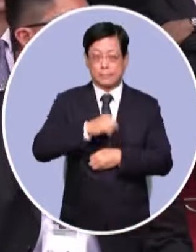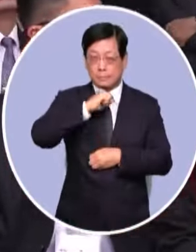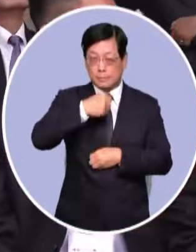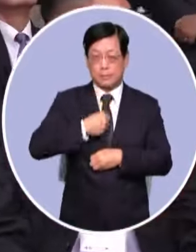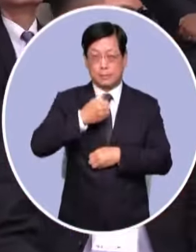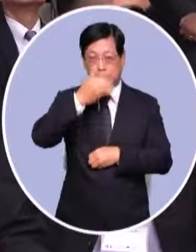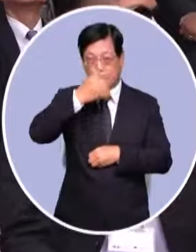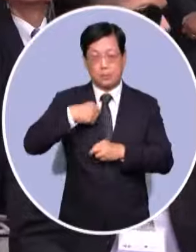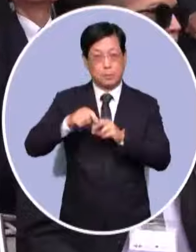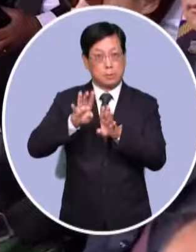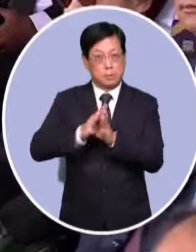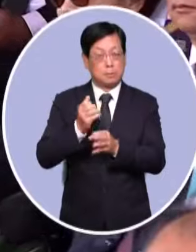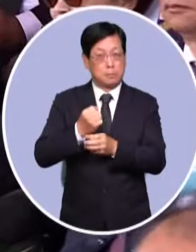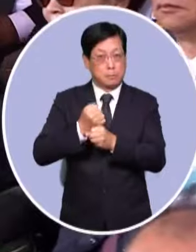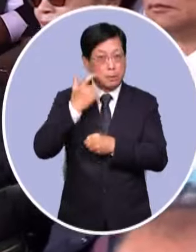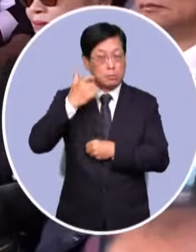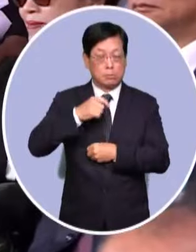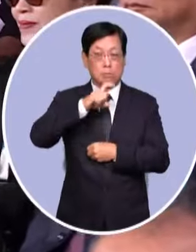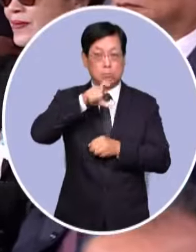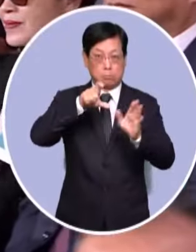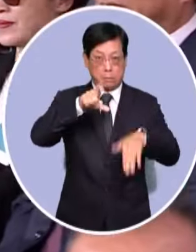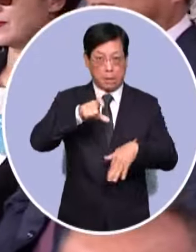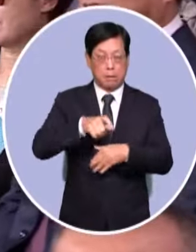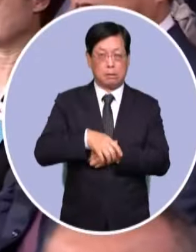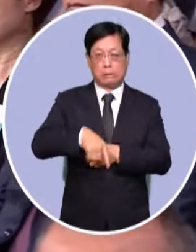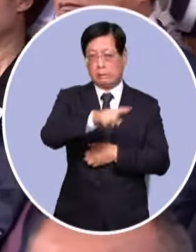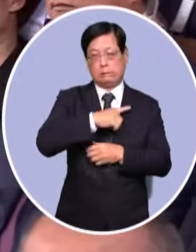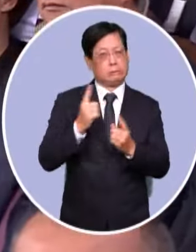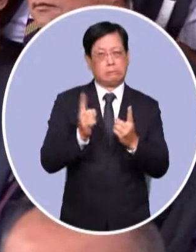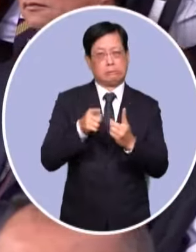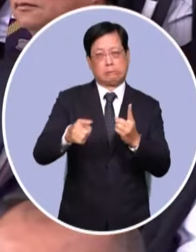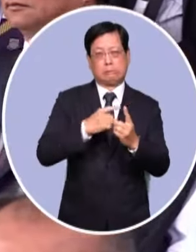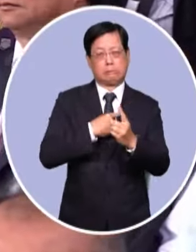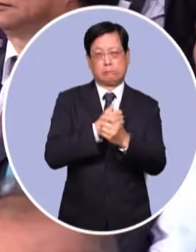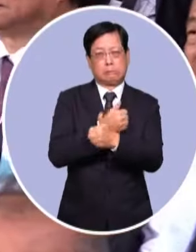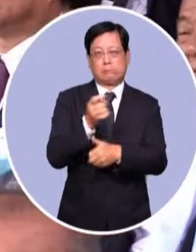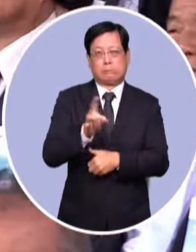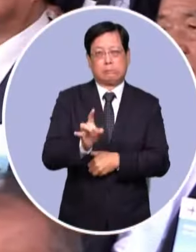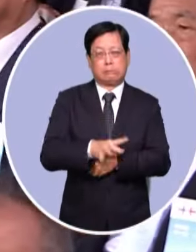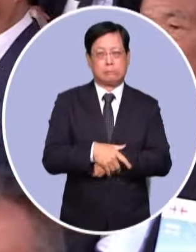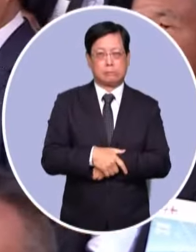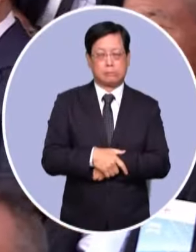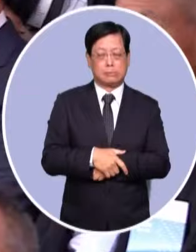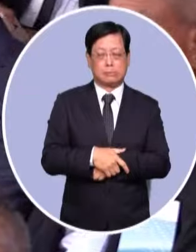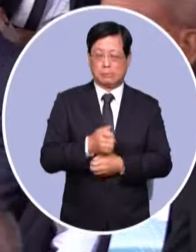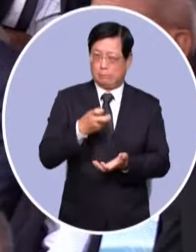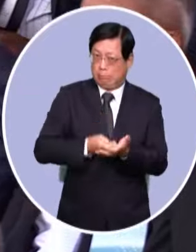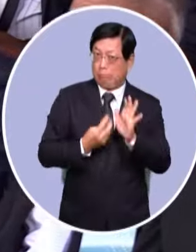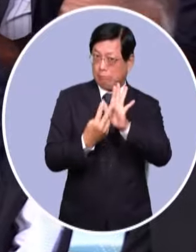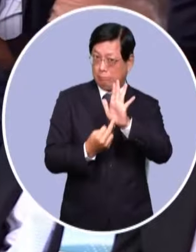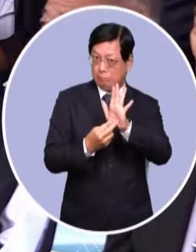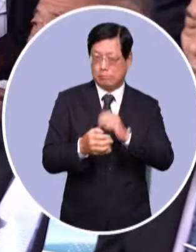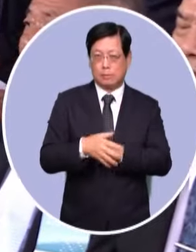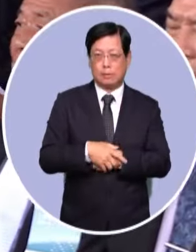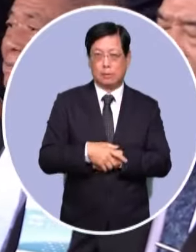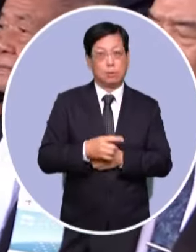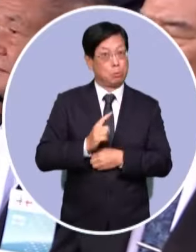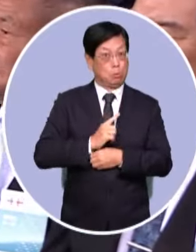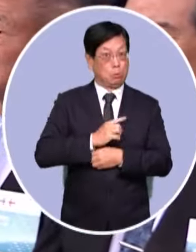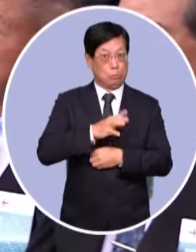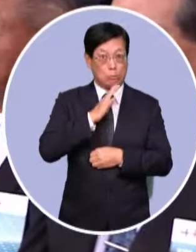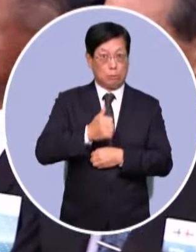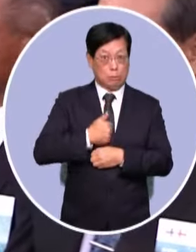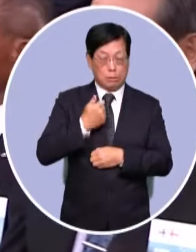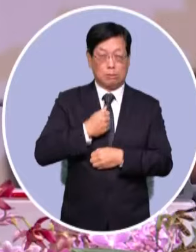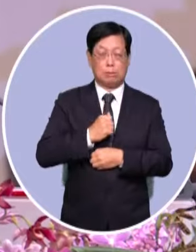马，60岁以下的人从来没有经历过战火，严格来说，我们也没有经过